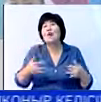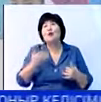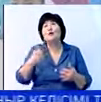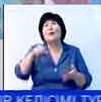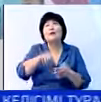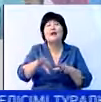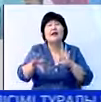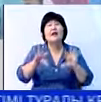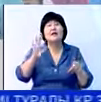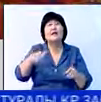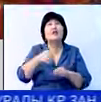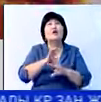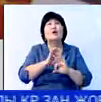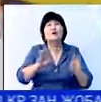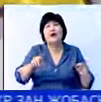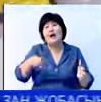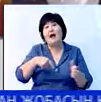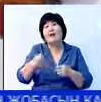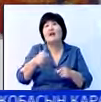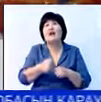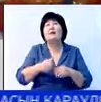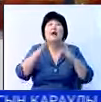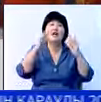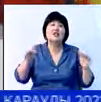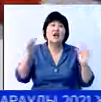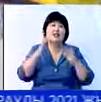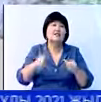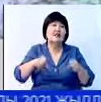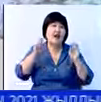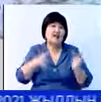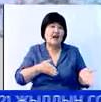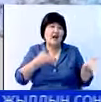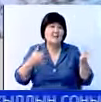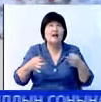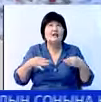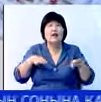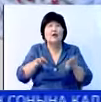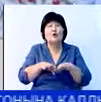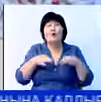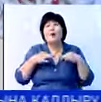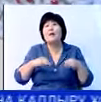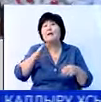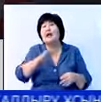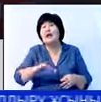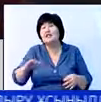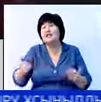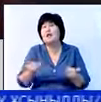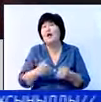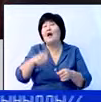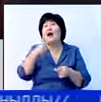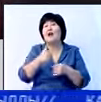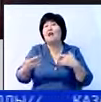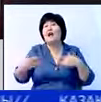Солардың ішінен іріктелген ең үздіктері қала әкімінің шыршасына арнайы шақырылған. Сән салтанатқа толы мерекенің кішкентай қонақтары